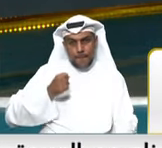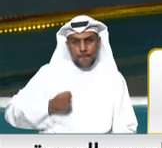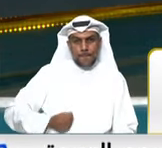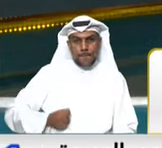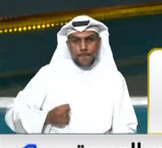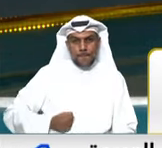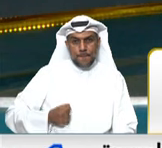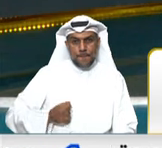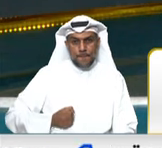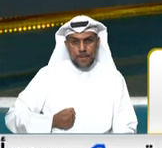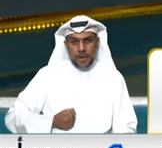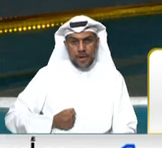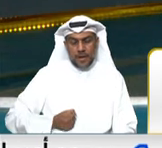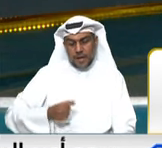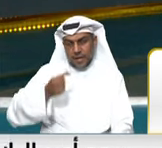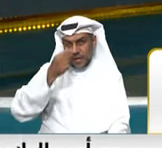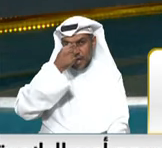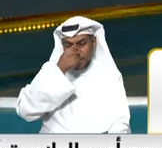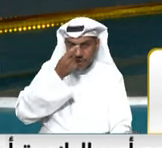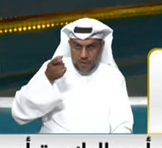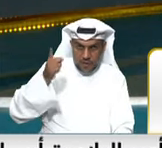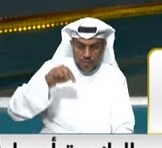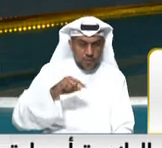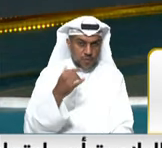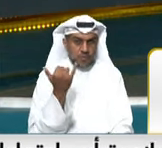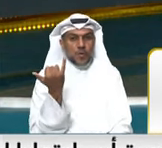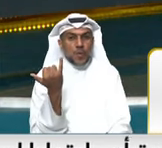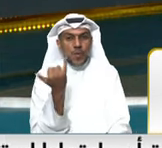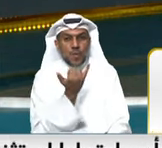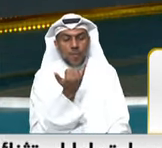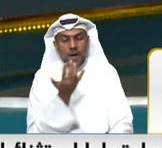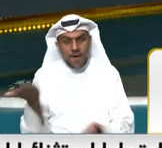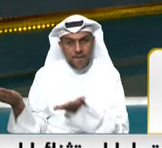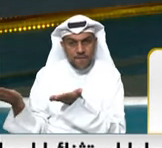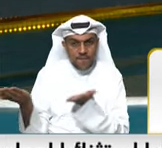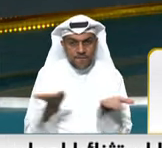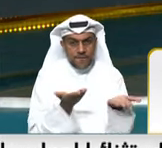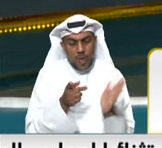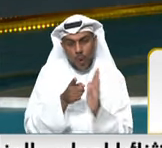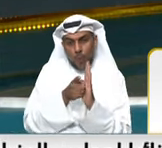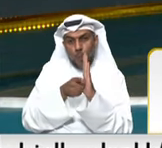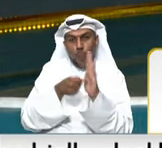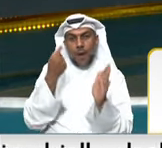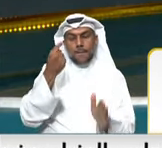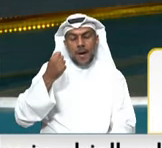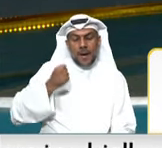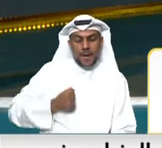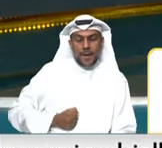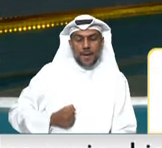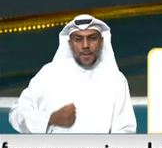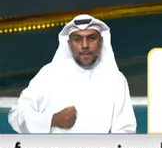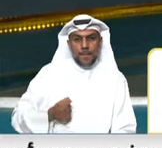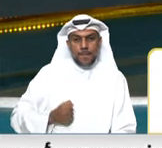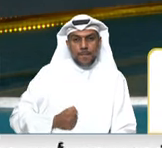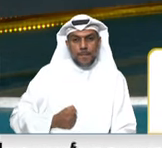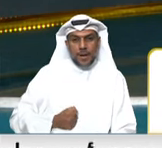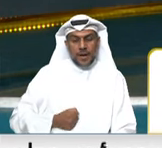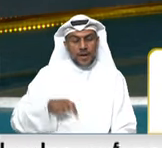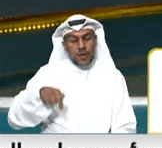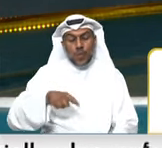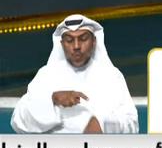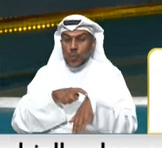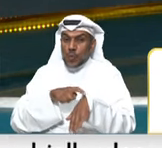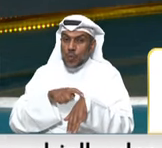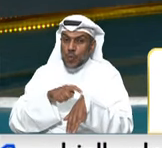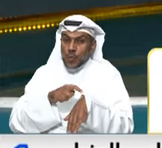البحرين على موعد مع حدث استثنائي باستضافتها للقمة للمرة الأولى في تاريخها في وقت أحوج ما